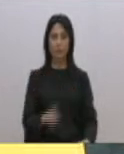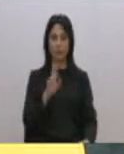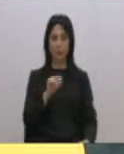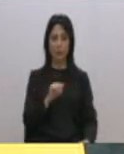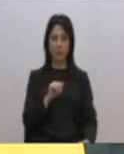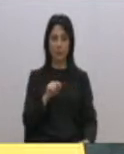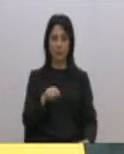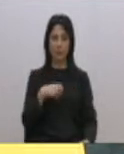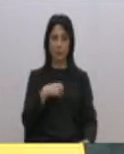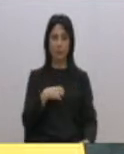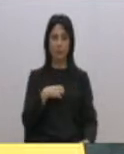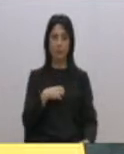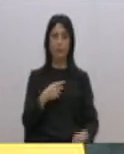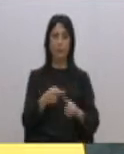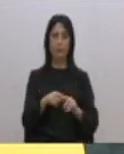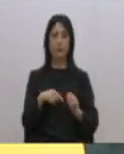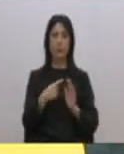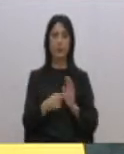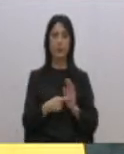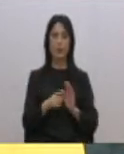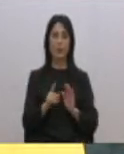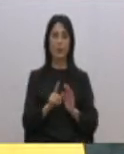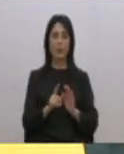აქ მნიშვნელოვანია ის საკითხი, რომ